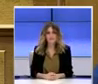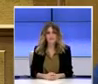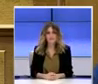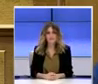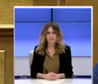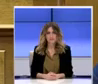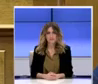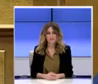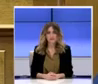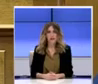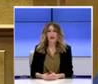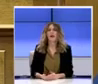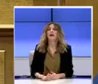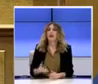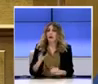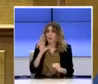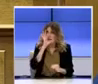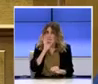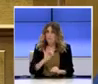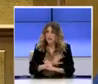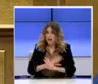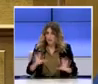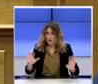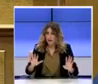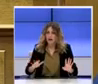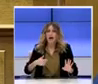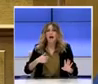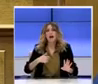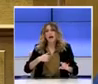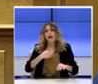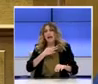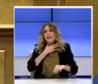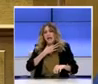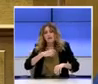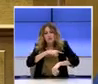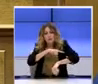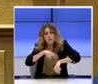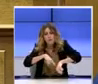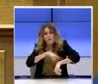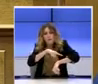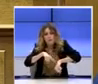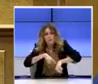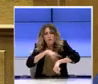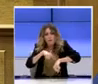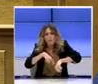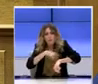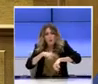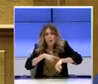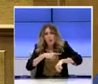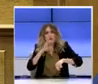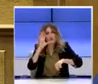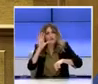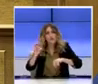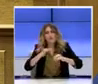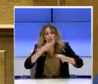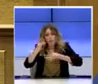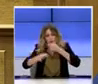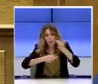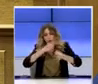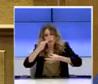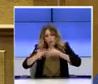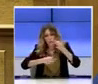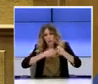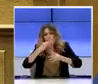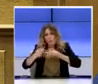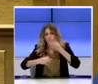αβάσταχτες ελαφρότητες και παλαινοδίες της κυβέρνησης και του Πρωθυπουργού στη δύσκολη αυτή περίοδο.